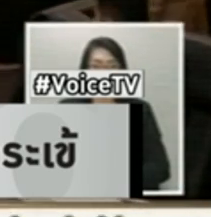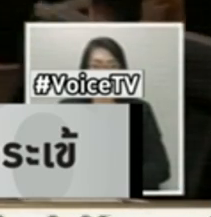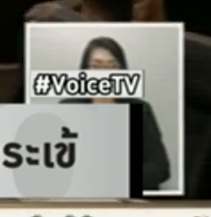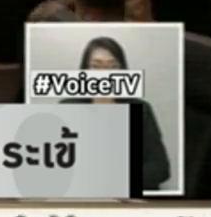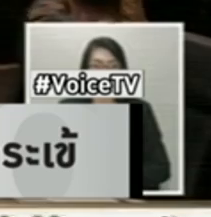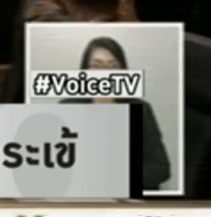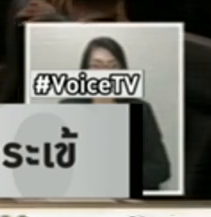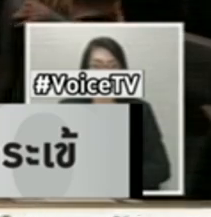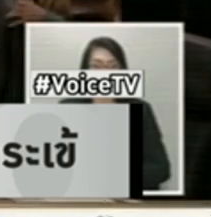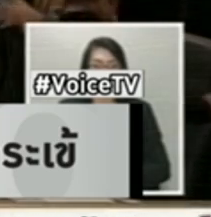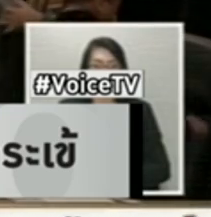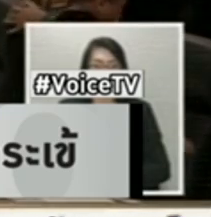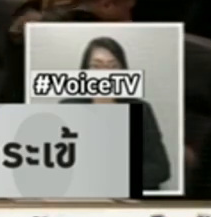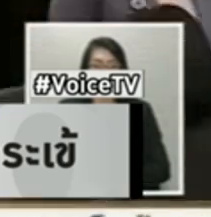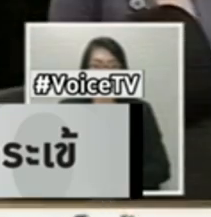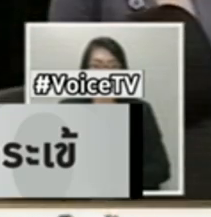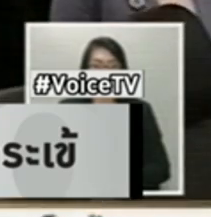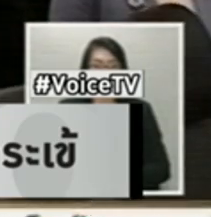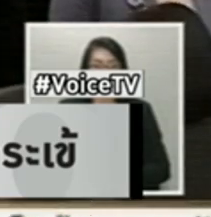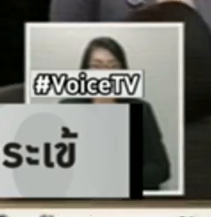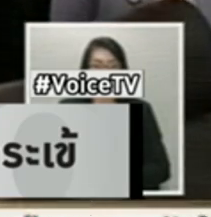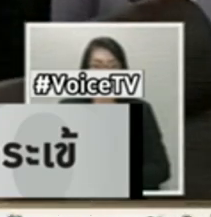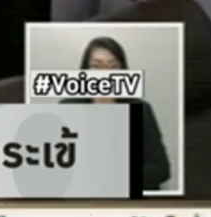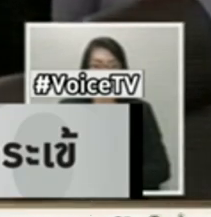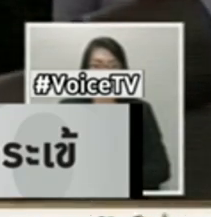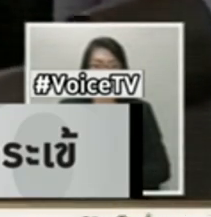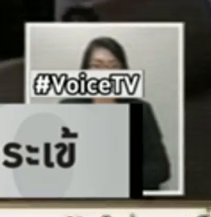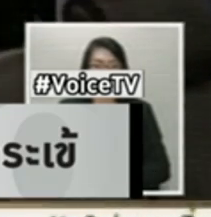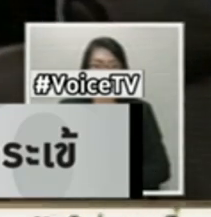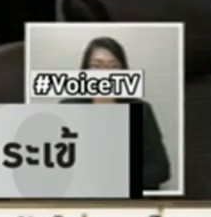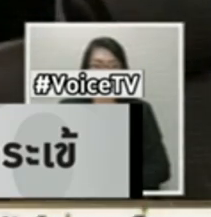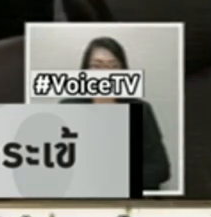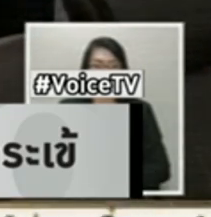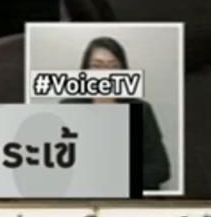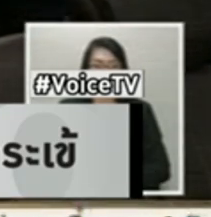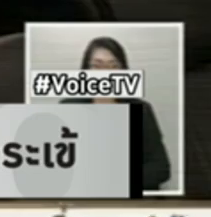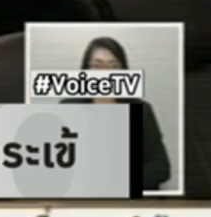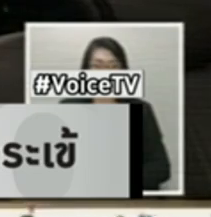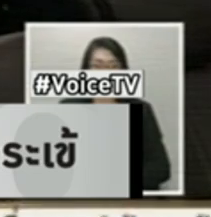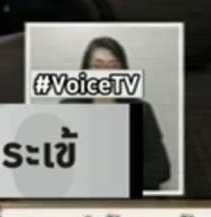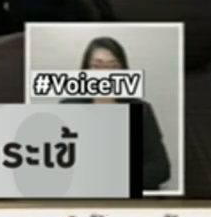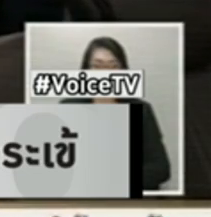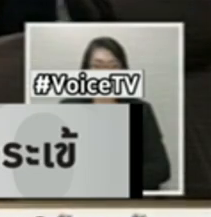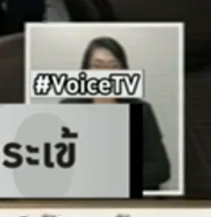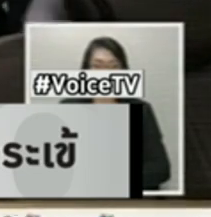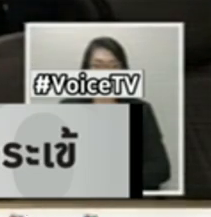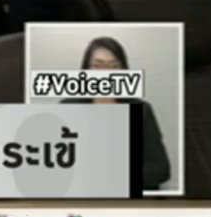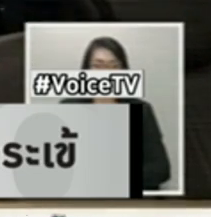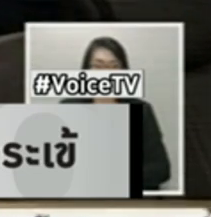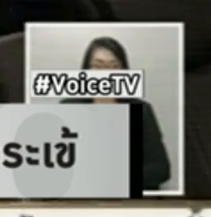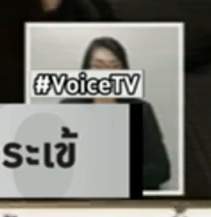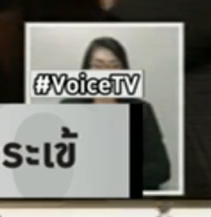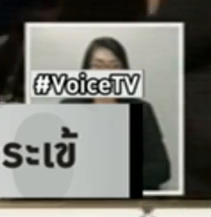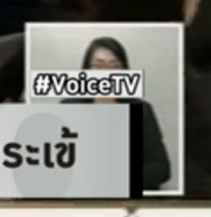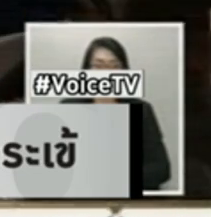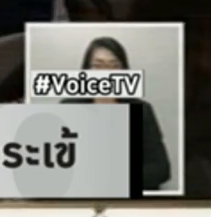ะศึกแต่แพ้สงครามเพราะในระยะยาวรัฐบาลต้องเจอปัญหาอุปสรรคและขวากแหลมทางการเมืองอีกมากมายเพราะบานชุดนี้ขาดกุนซือนักวางแ